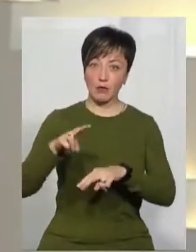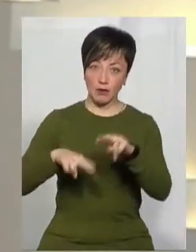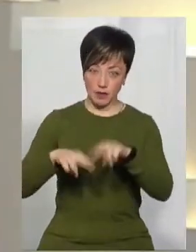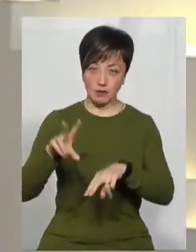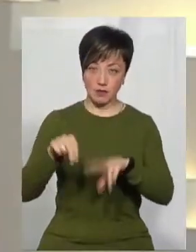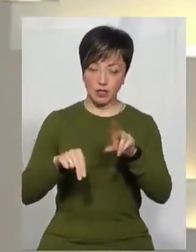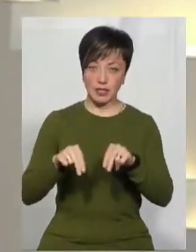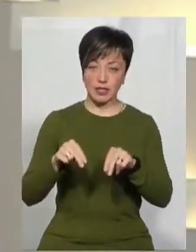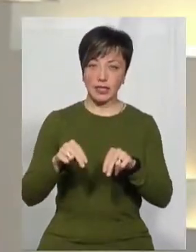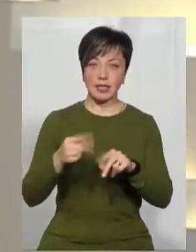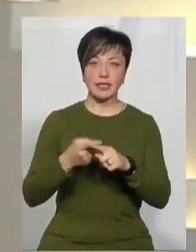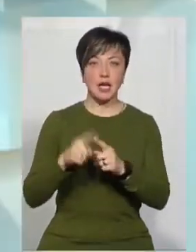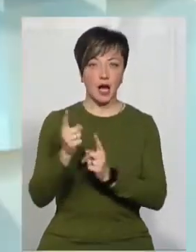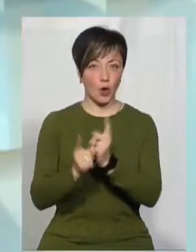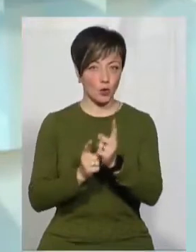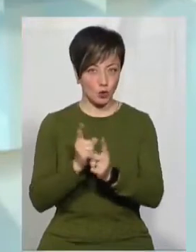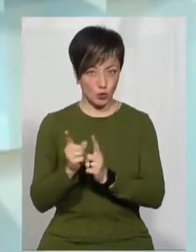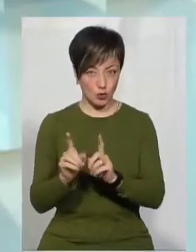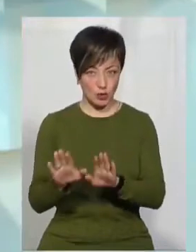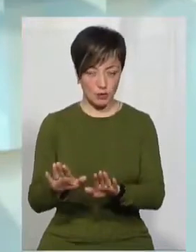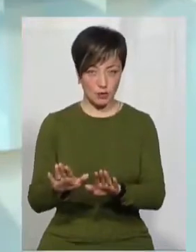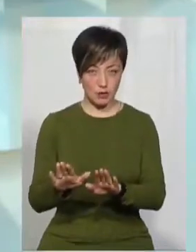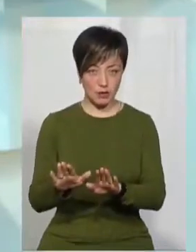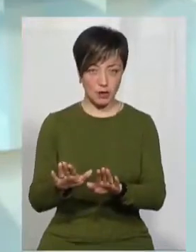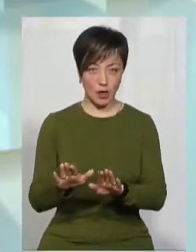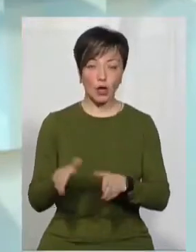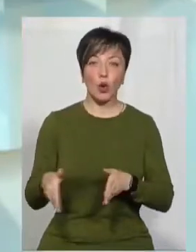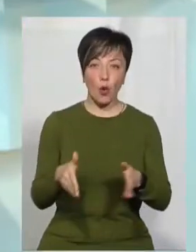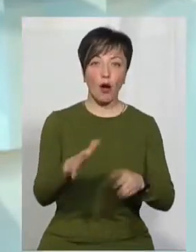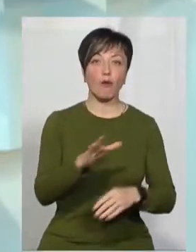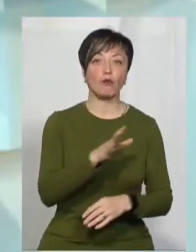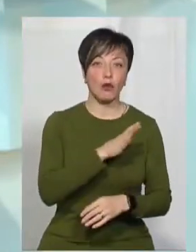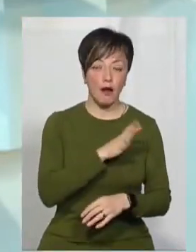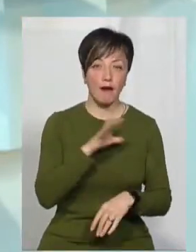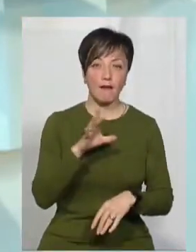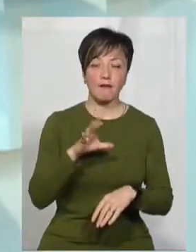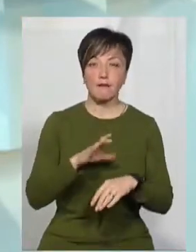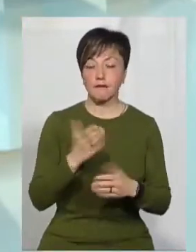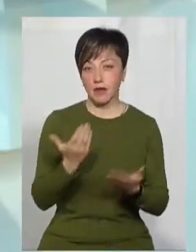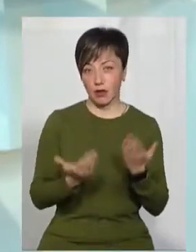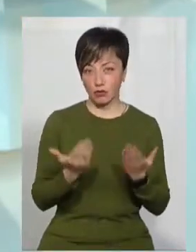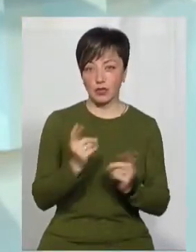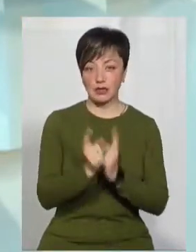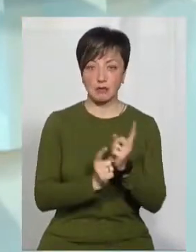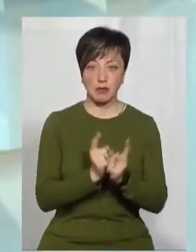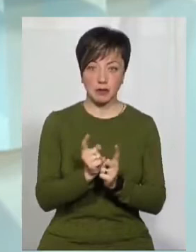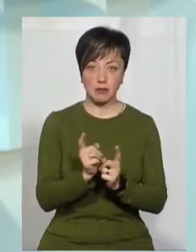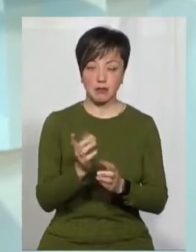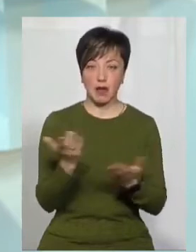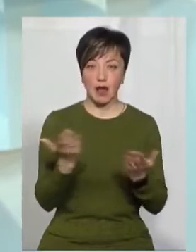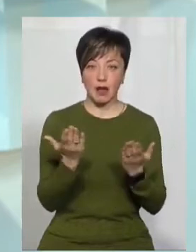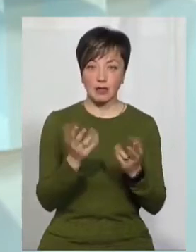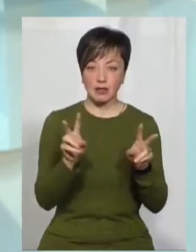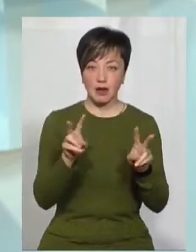будівництво вважається? Там, дивіться, це реконструкція. Це реконструкція, тому що дорога була. Да? Тобто, фактично, якщо ми змінюємо якісь параметри дороги,